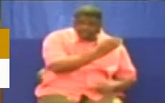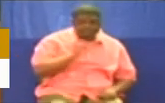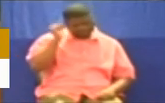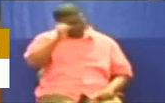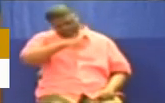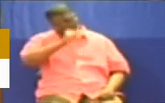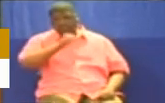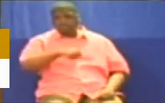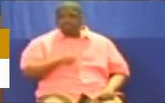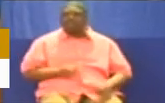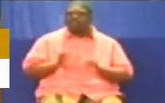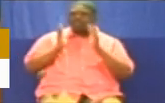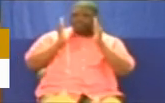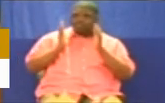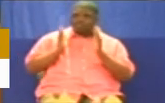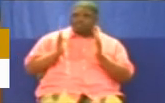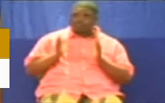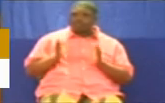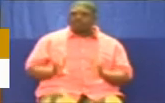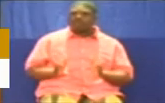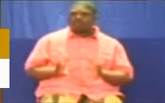Sehemu ya 14 inafikiwa?